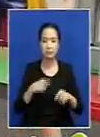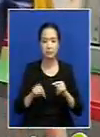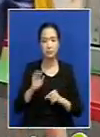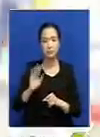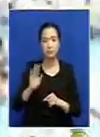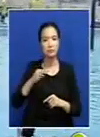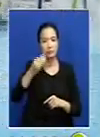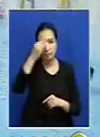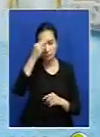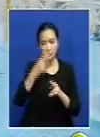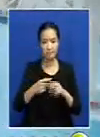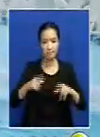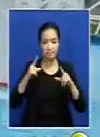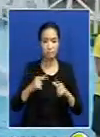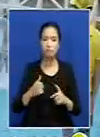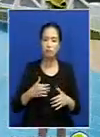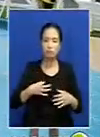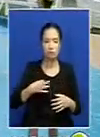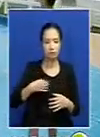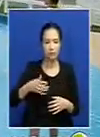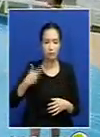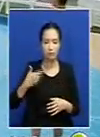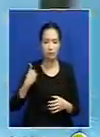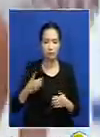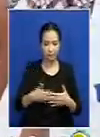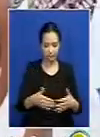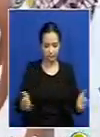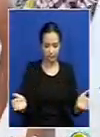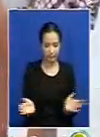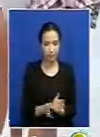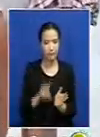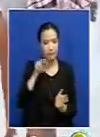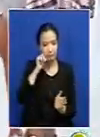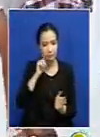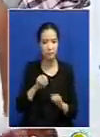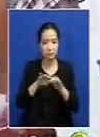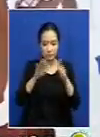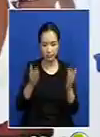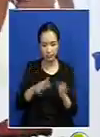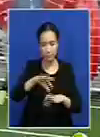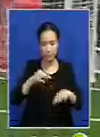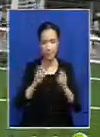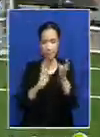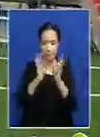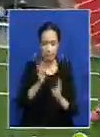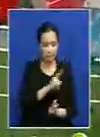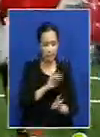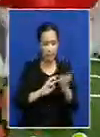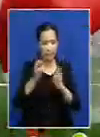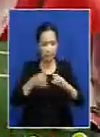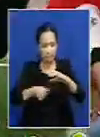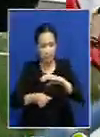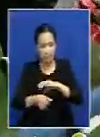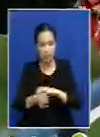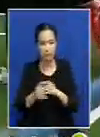ของญี่ปุ่นแถมหน้าร้อนอย่างนี้เนี่ยก็ยังมีสระน้ำเล็กๆรวมถึงเมืองหิมะไว้ให้หลบร้อนกันอีกด้วยและยังไม่หมดเพียงเท่